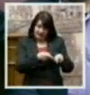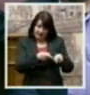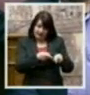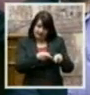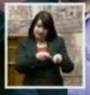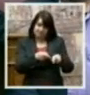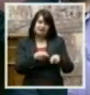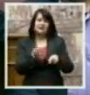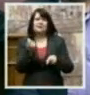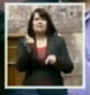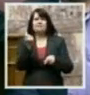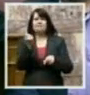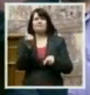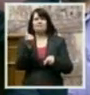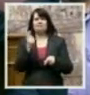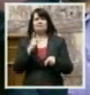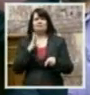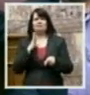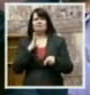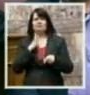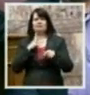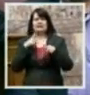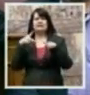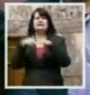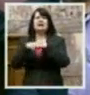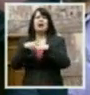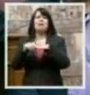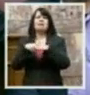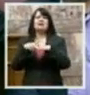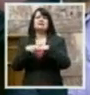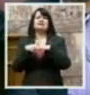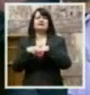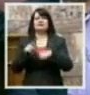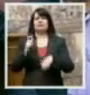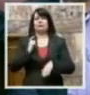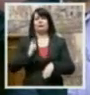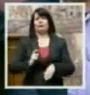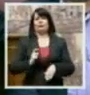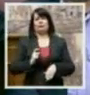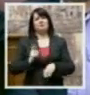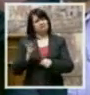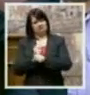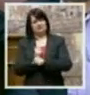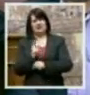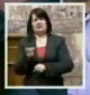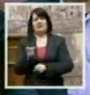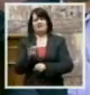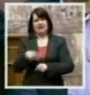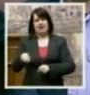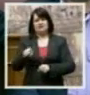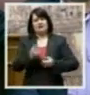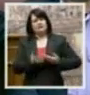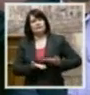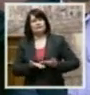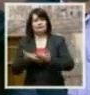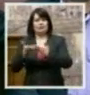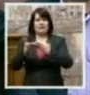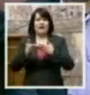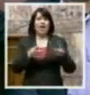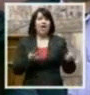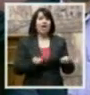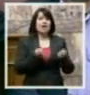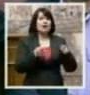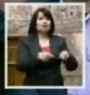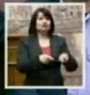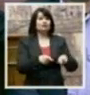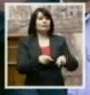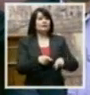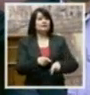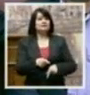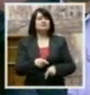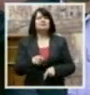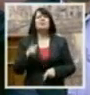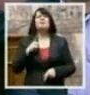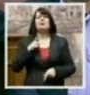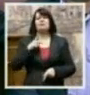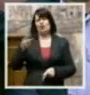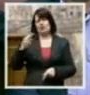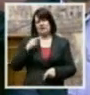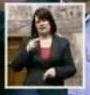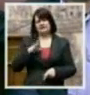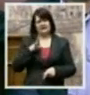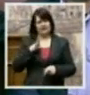οικονομικής ολιγαρχίας και του μεγάλου κεφαλαίου. Από αυτή τη σκοπιά λοιπόν πετυχαίνει το μνημόνιο. Άρα δεν θέλω, κύριε Πρωθυπουργέ, απάντηση γι' αυτό. Θέλω